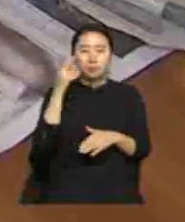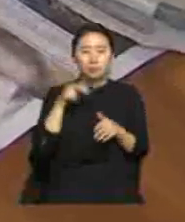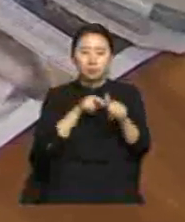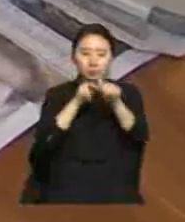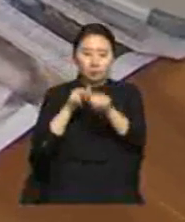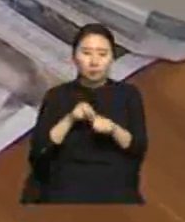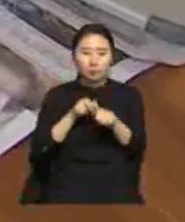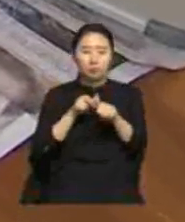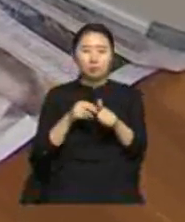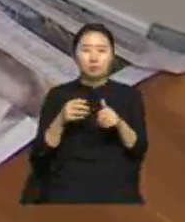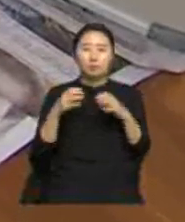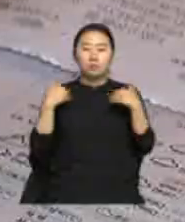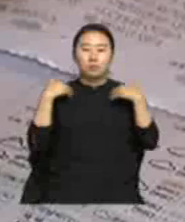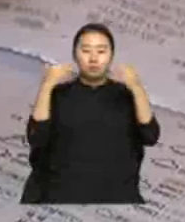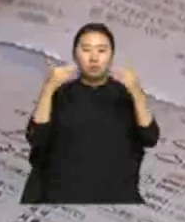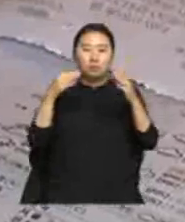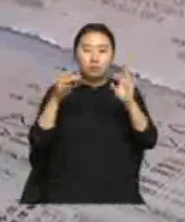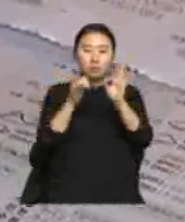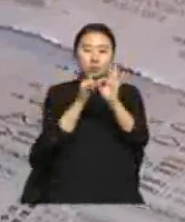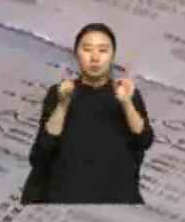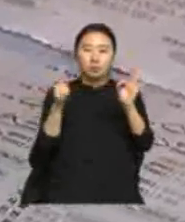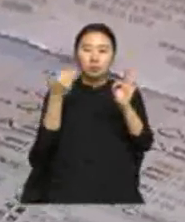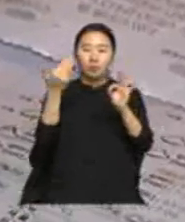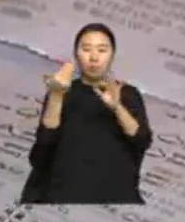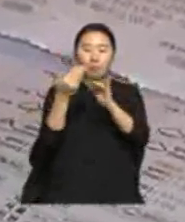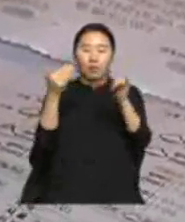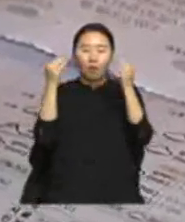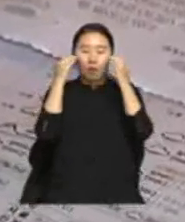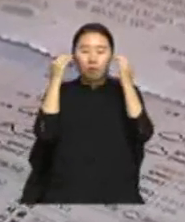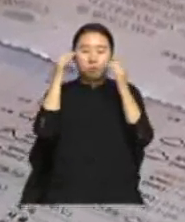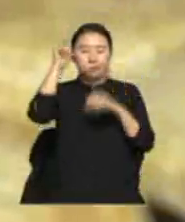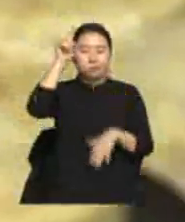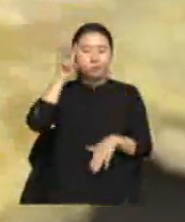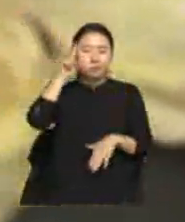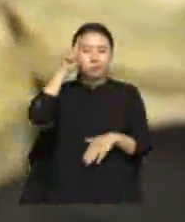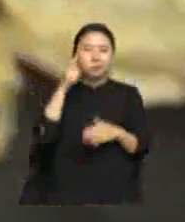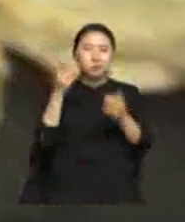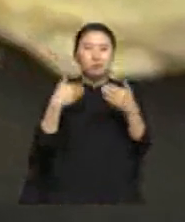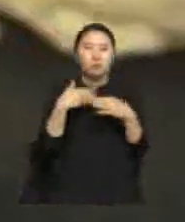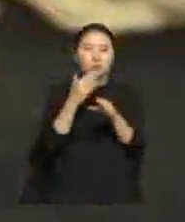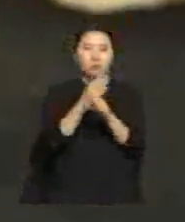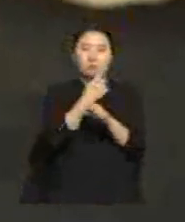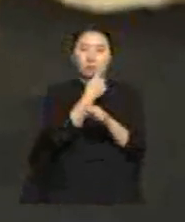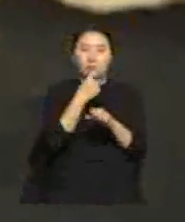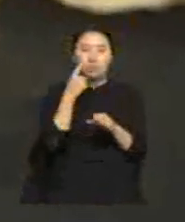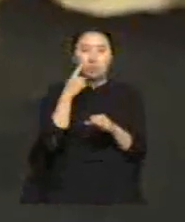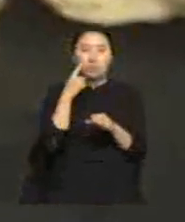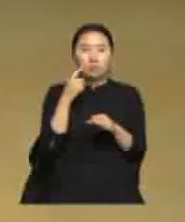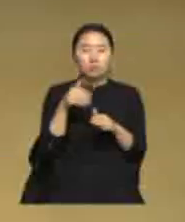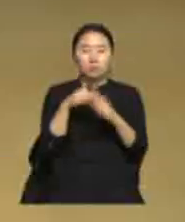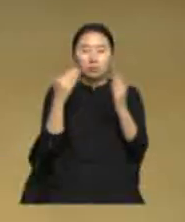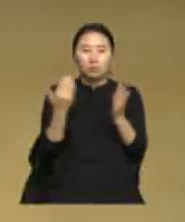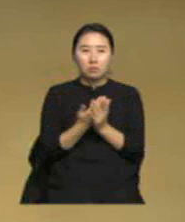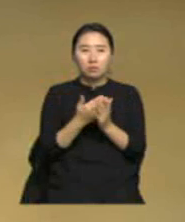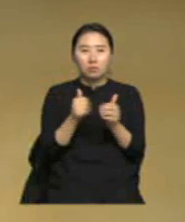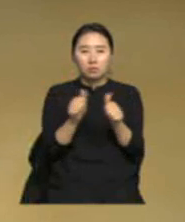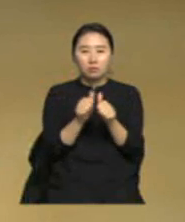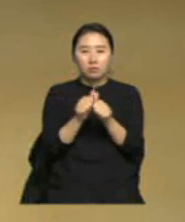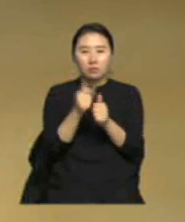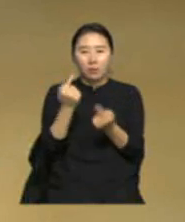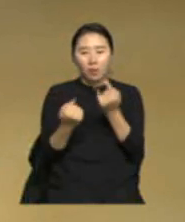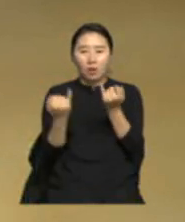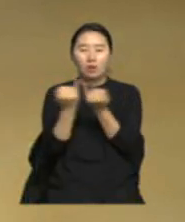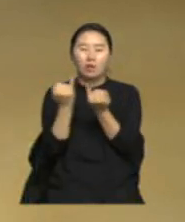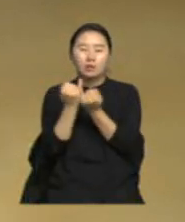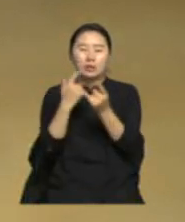조사에 따르면 성인 남녀 10명 중 무려 9명이 추석 스트레스를 받는 것으로 확인됐습니다. 특히 전체적으로 남성보단